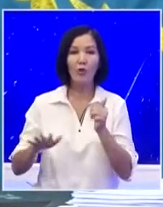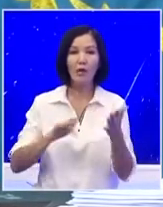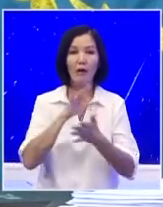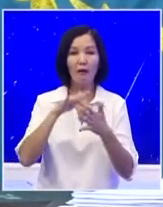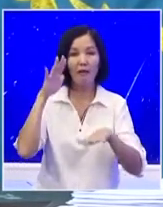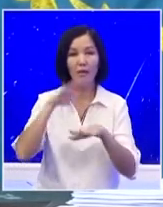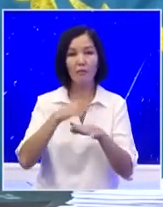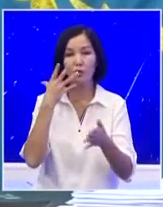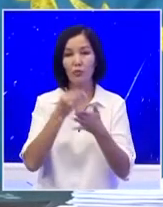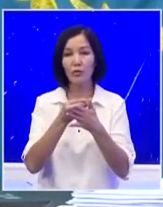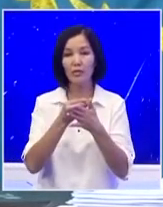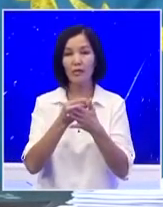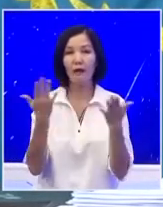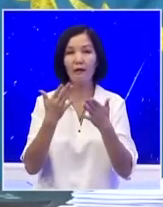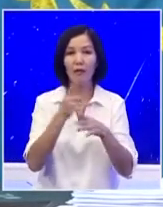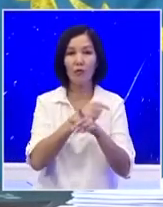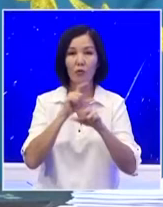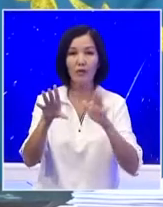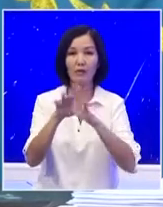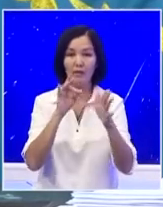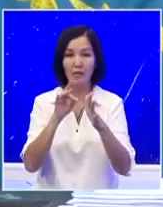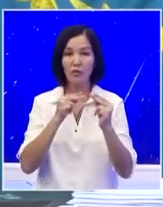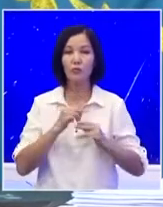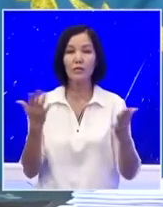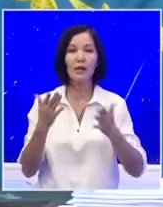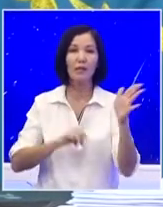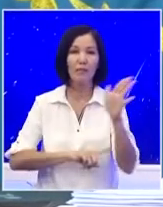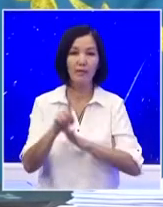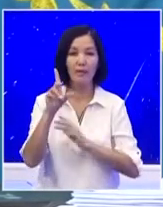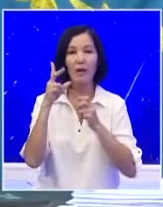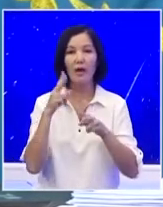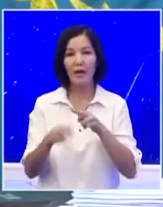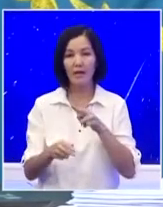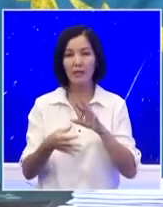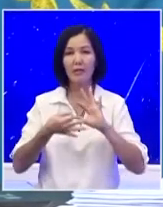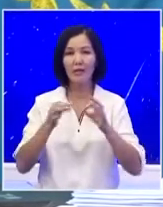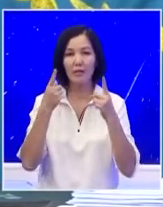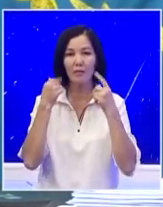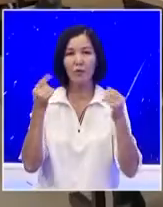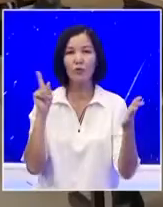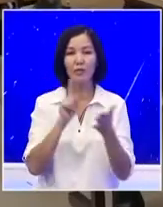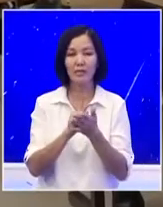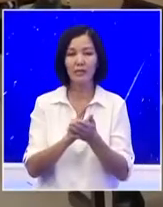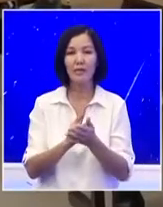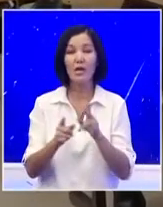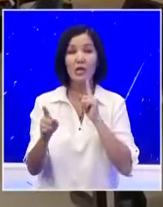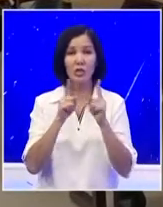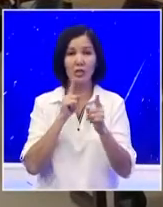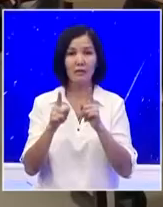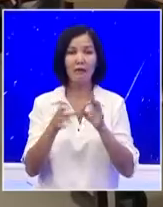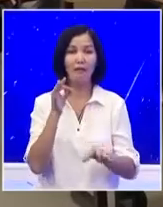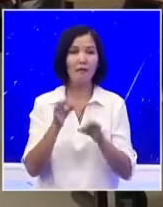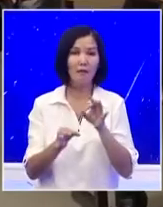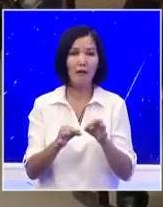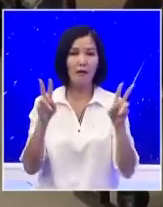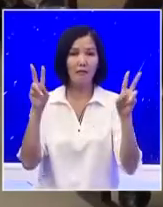өз аумағындағы қай аурухананы таңдайтыны, жұмыстардың қашан басталып, аяқталатынын нақты білулері тиіс. Жиында талқыланған тағы бір